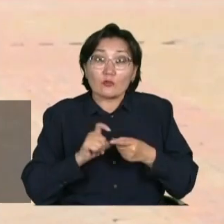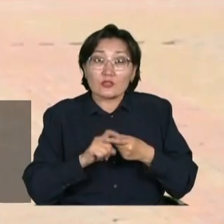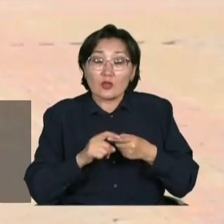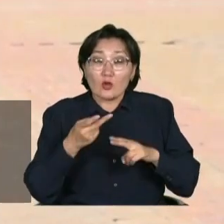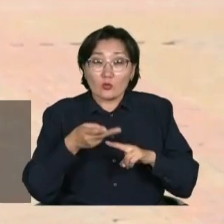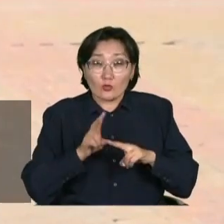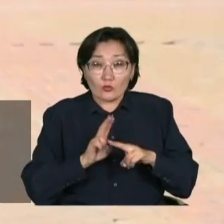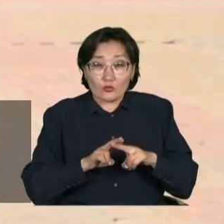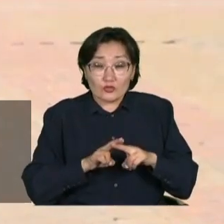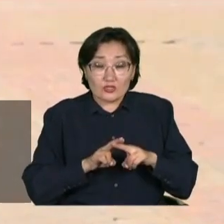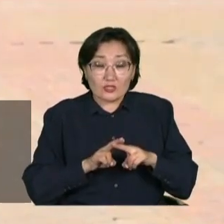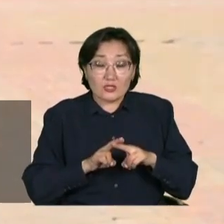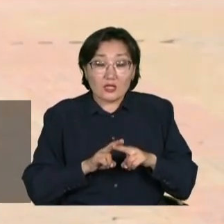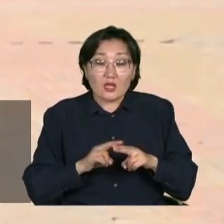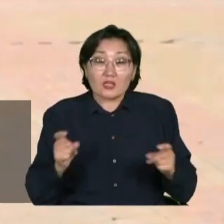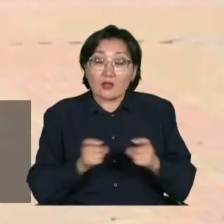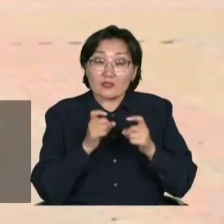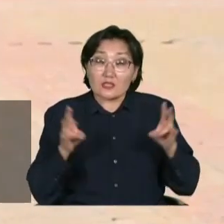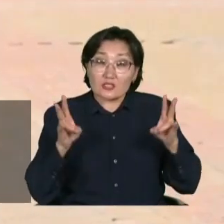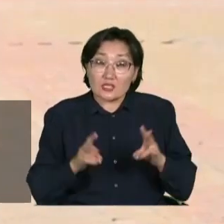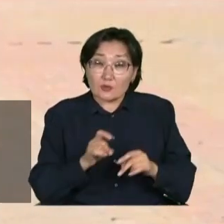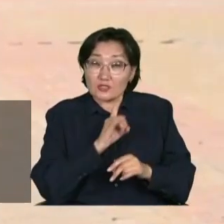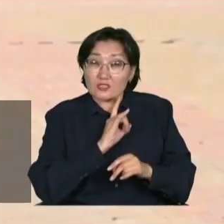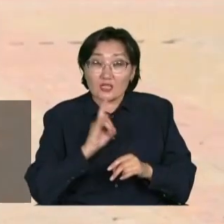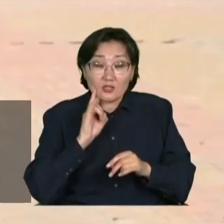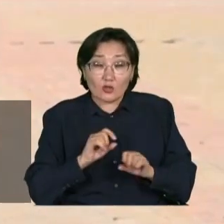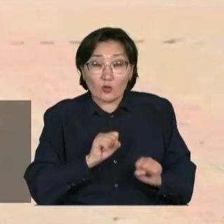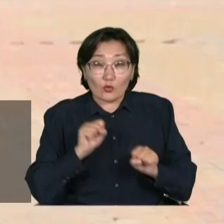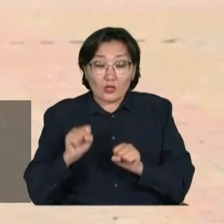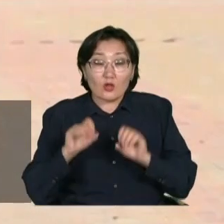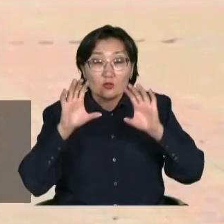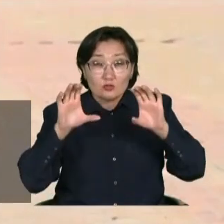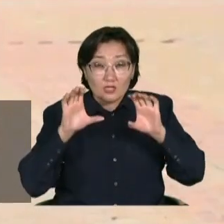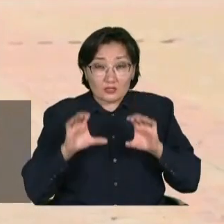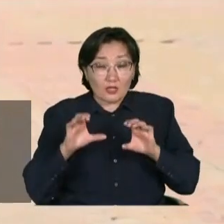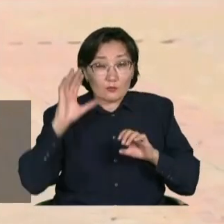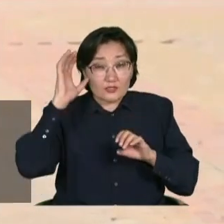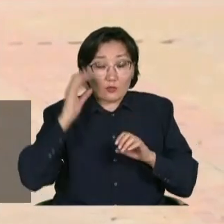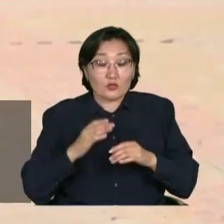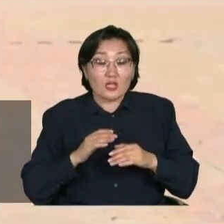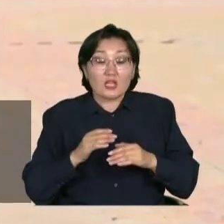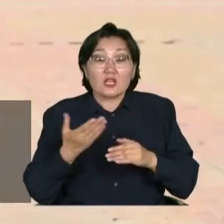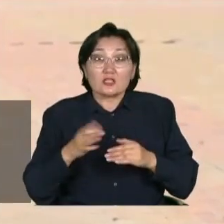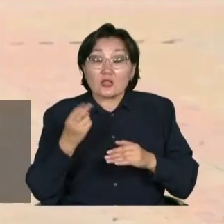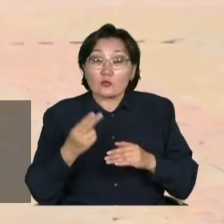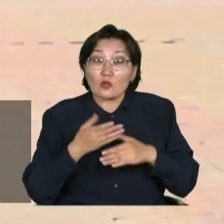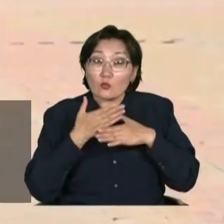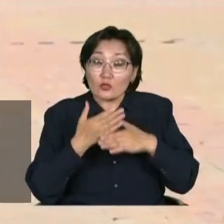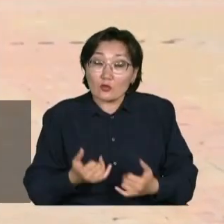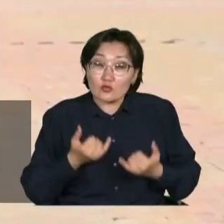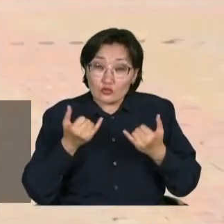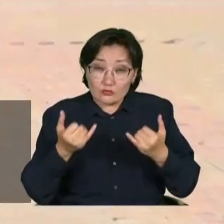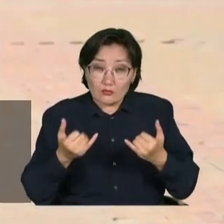азаматтарды қолдау үшін әртүрлі жағынан, яғни заңды жағынан, құқықтық жағынан, психологиялық жағынан, моральдық жағынан, әлеуметтік жағынан қолдау үшін